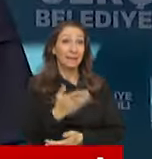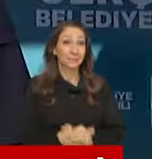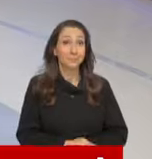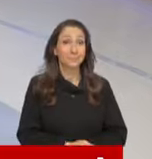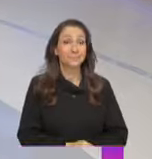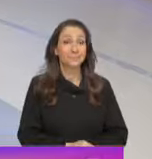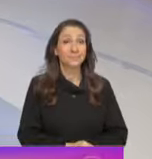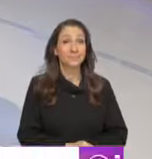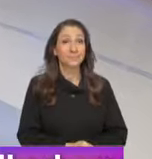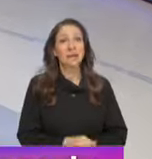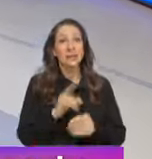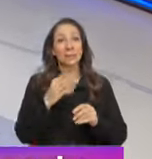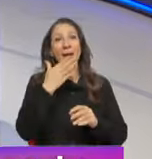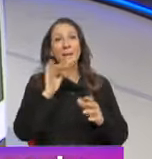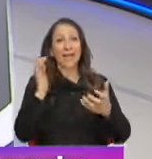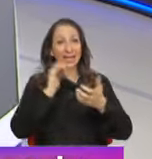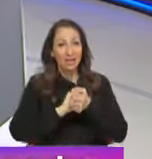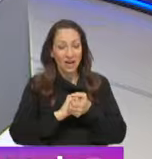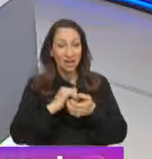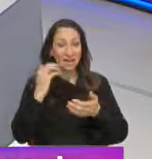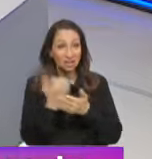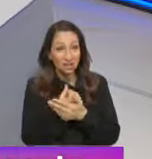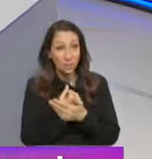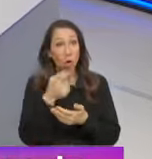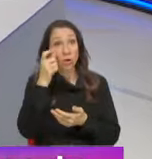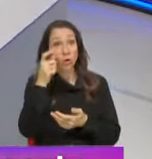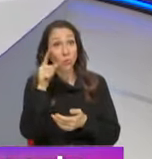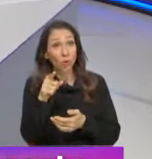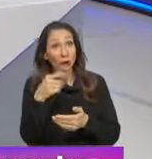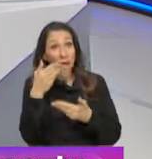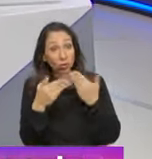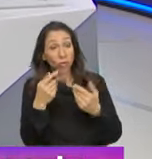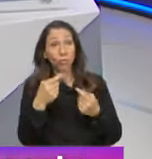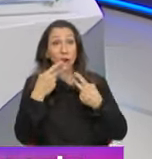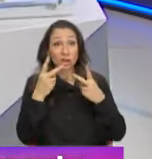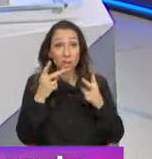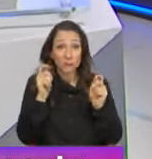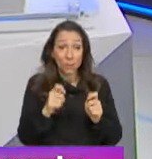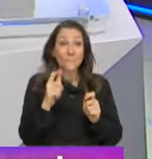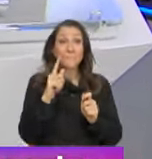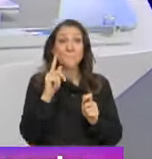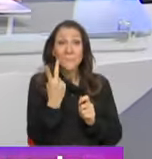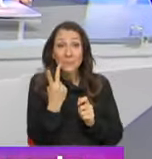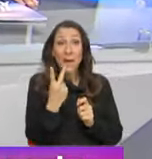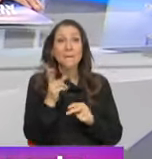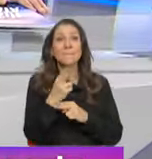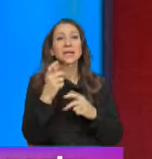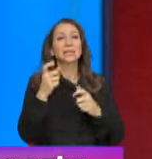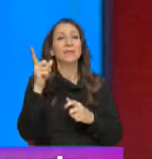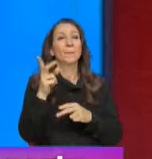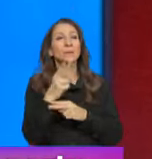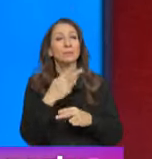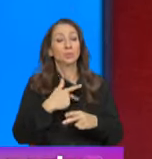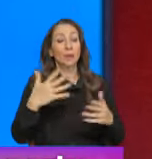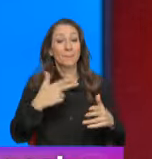liderler Şimdi emekli ittifakı kazanacak mı Özgür Özel bunu anlatıyor bunu dillendiriyor bir de mesela Balıkesir'de Balıkesir